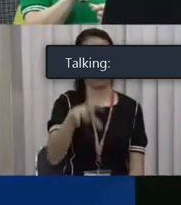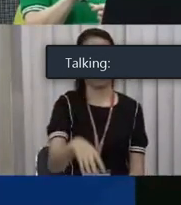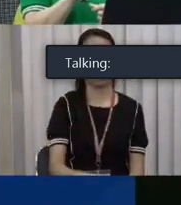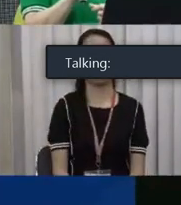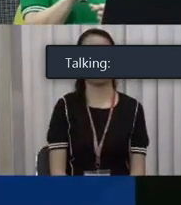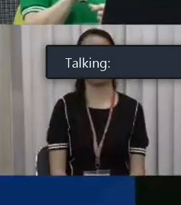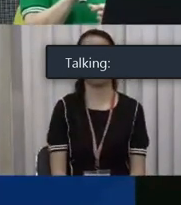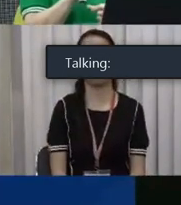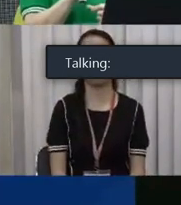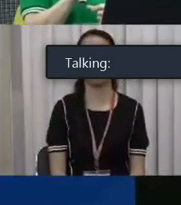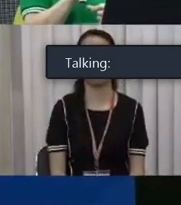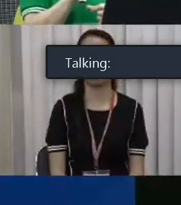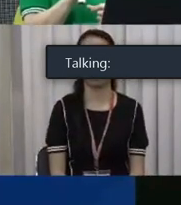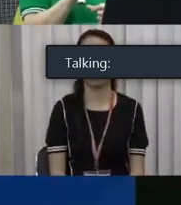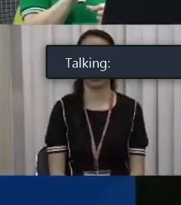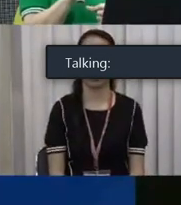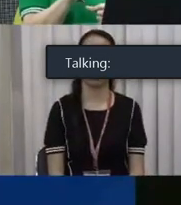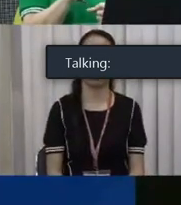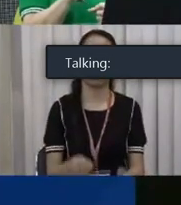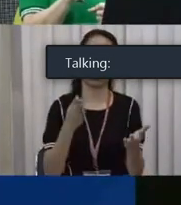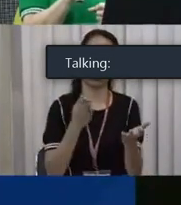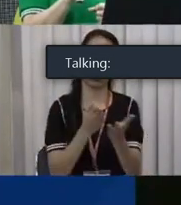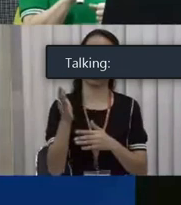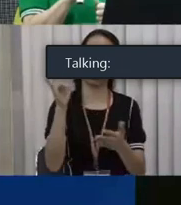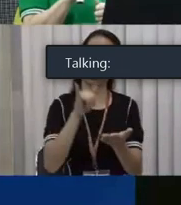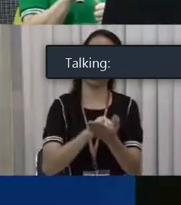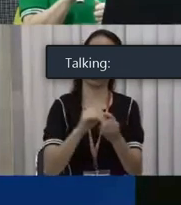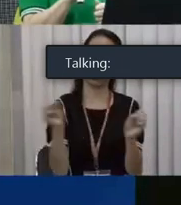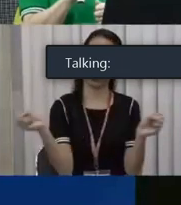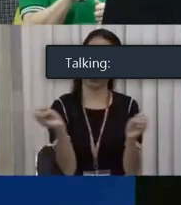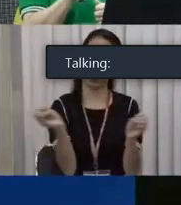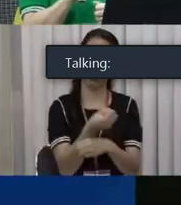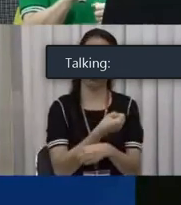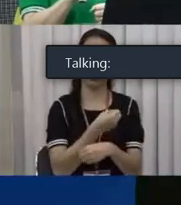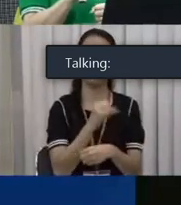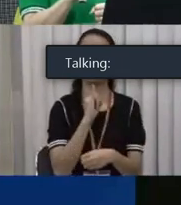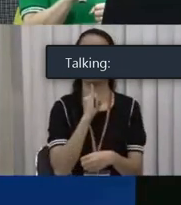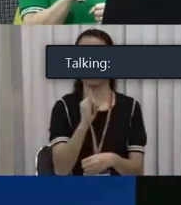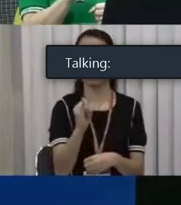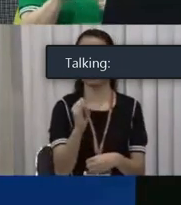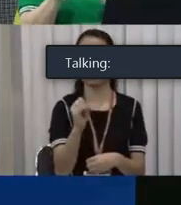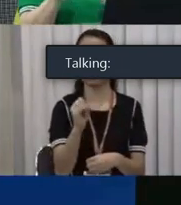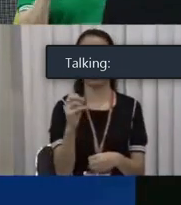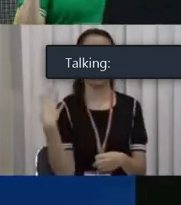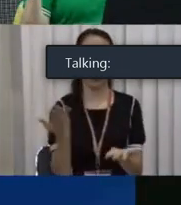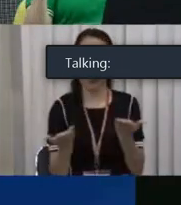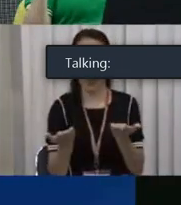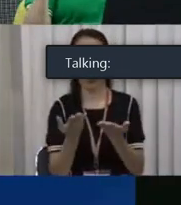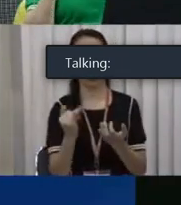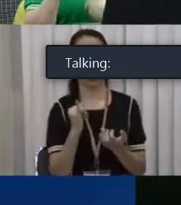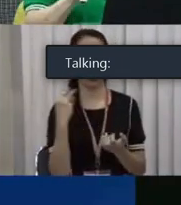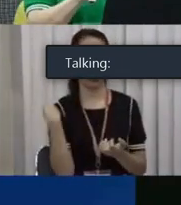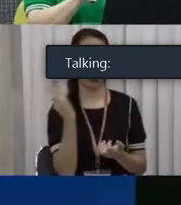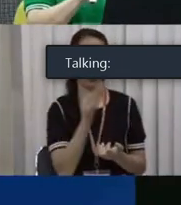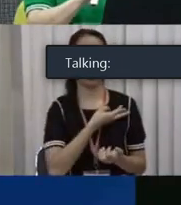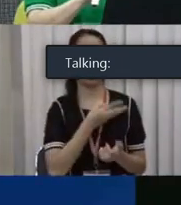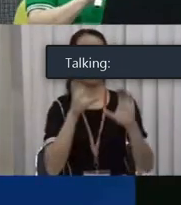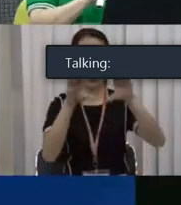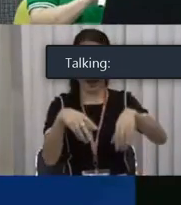makuha na to ang any assistance nga gimension na ni Ms. Angela.